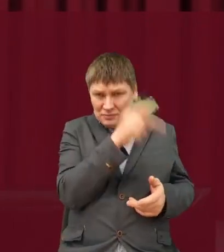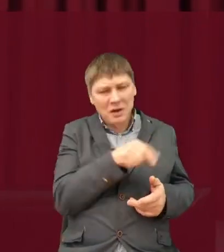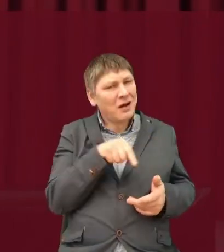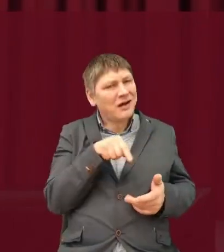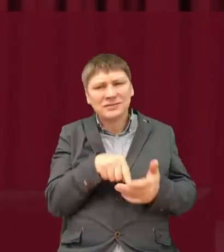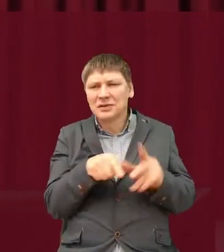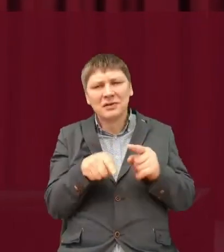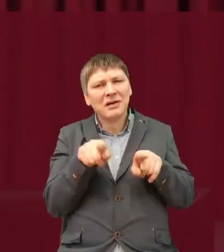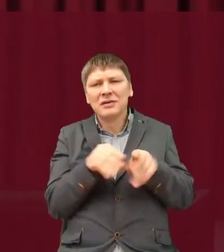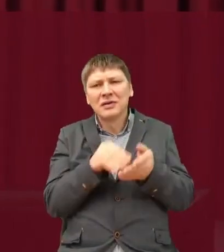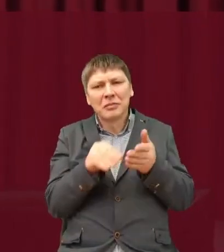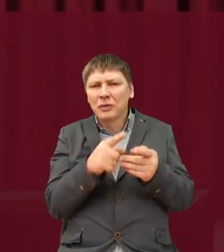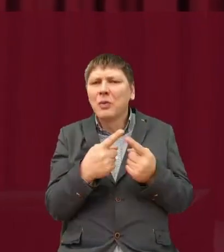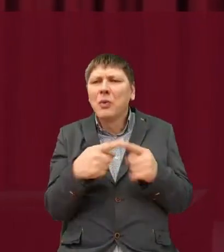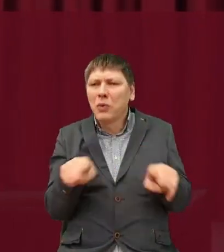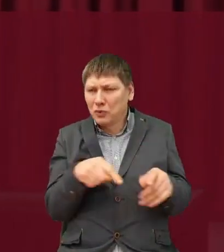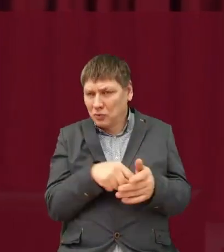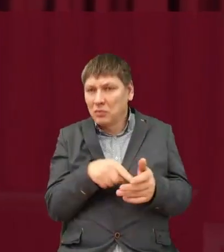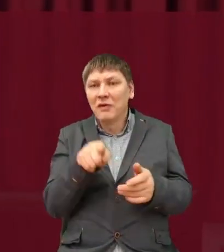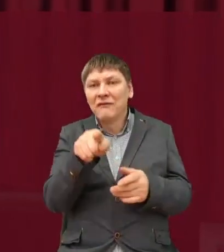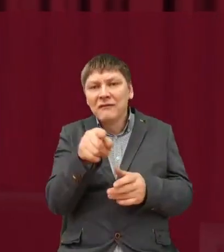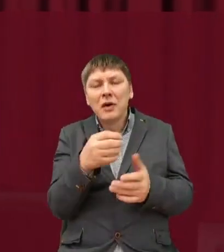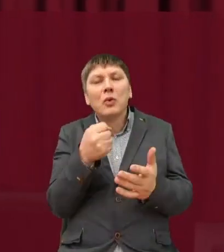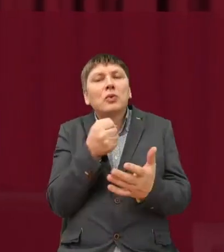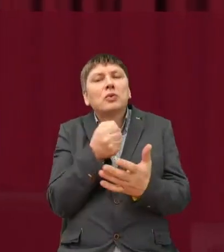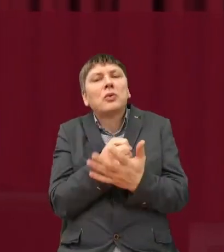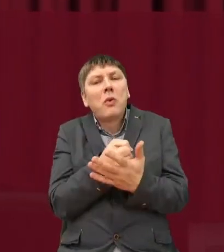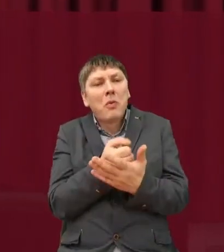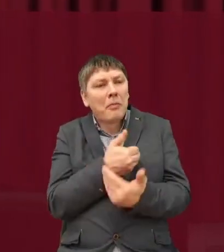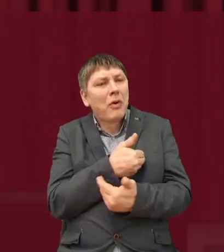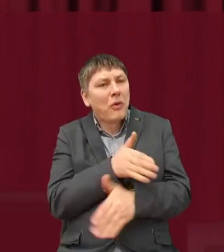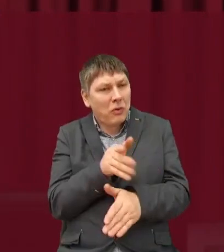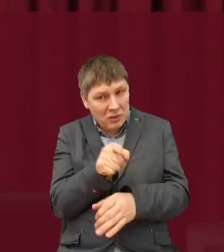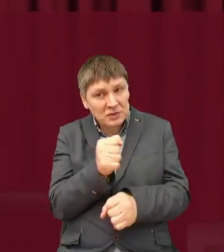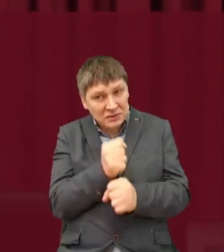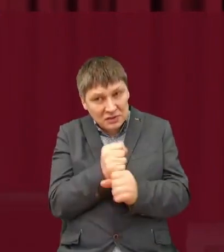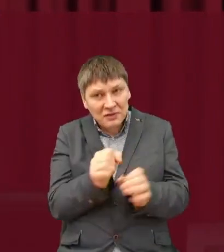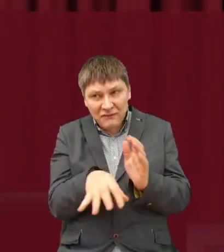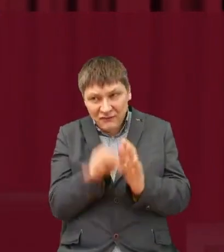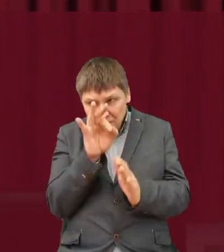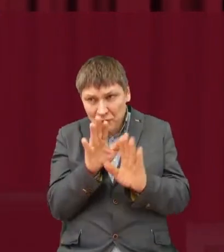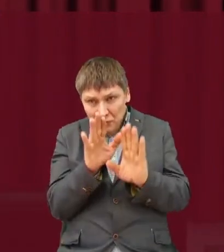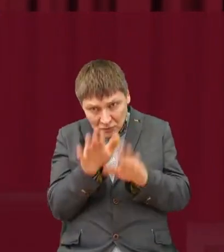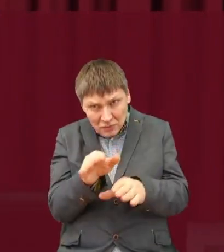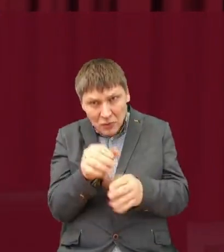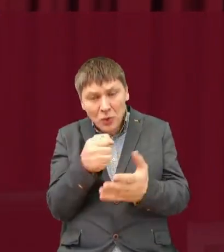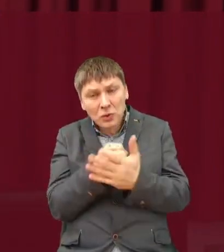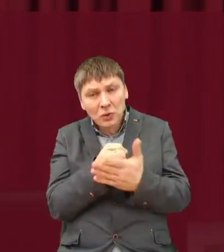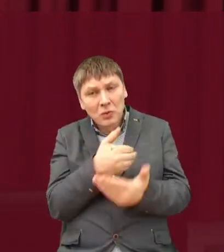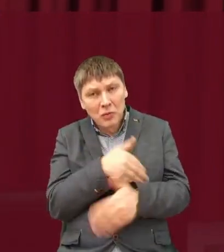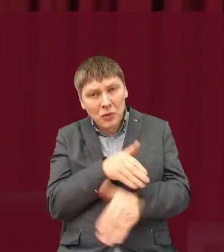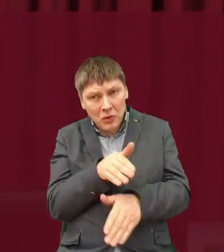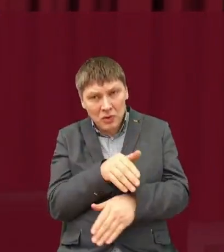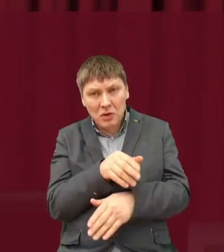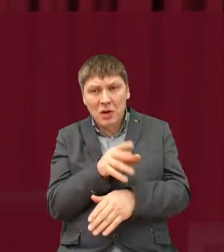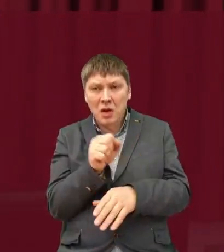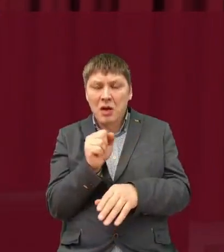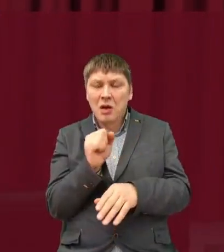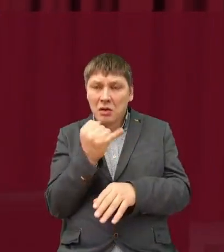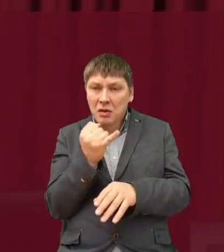Здесь идет речь вы этот выбор делали еще до покаяния Библия говорит о том что супруги